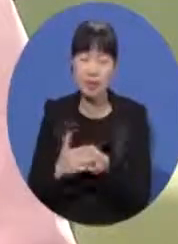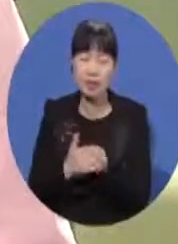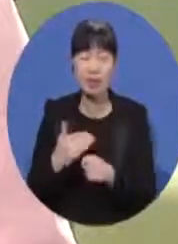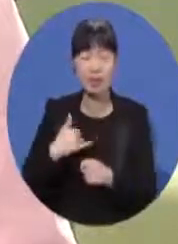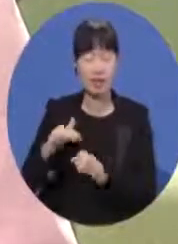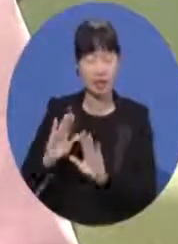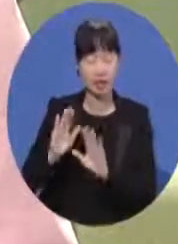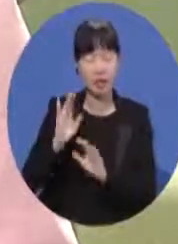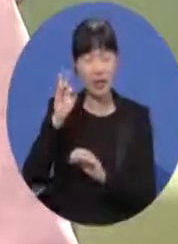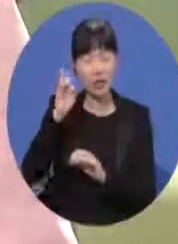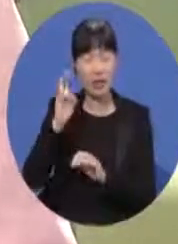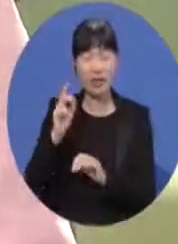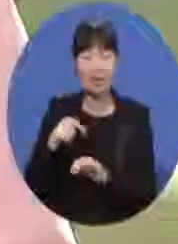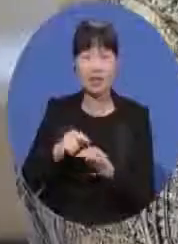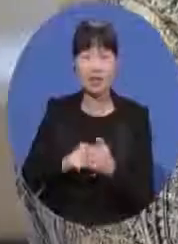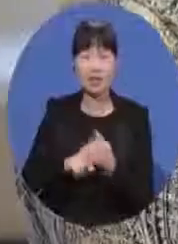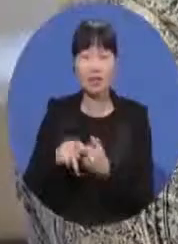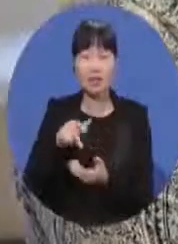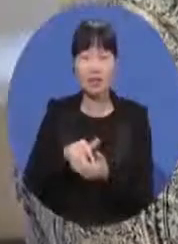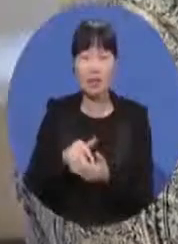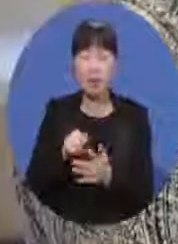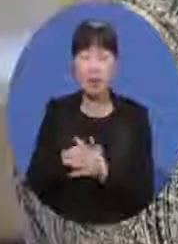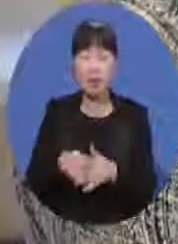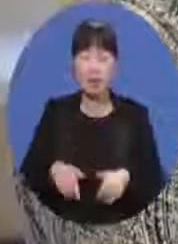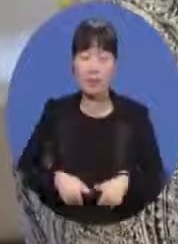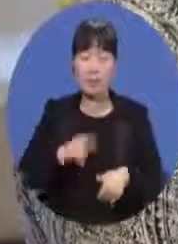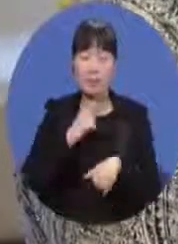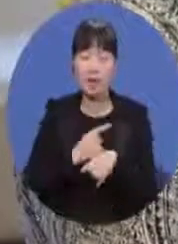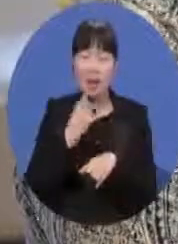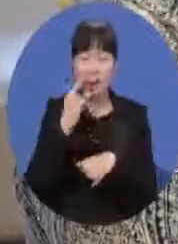싶어서 자기가 안할 수도 있거든요. 이제 그런 심리인 것도 좀 파악을 해야겠죠. 엄마를 부르고 싶은 거죠.